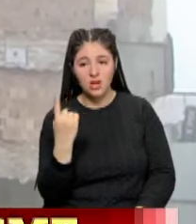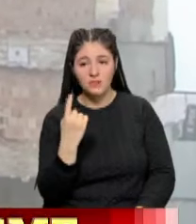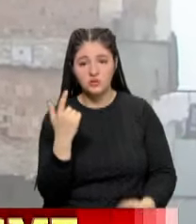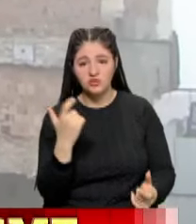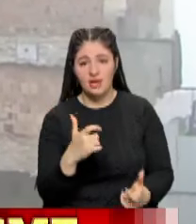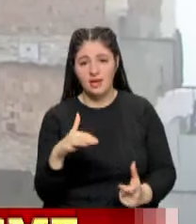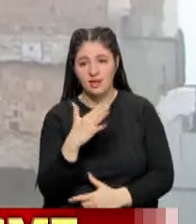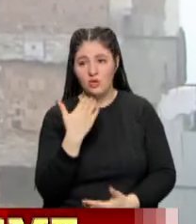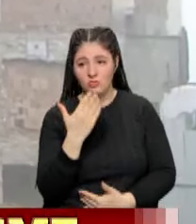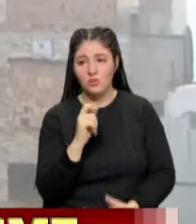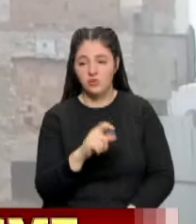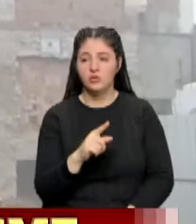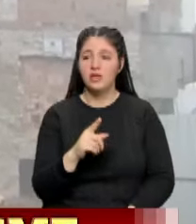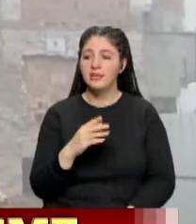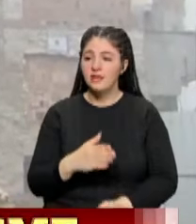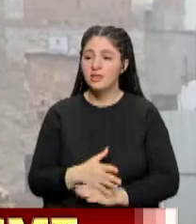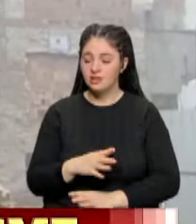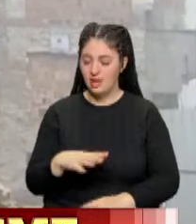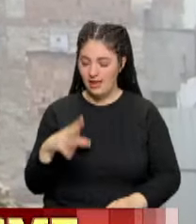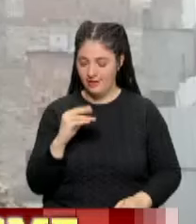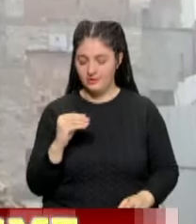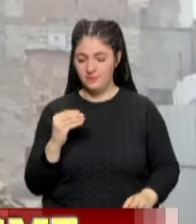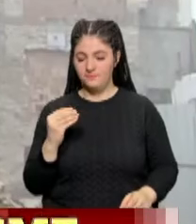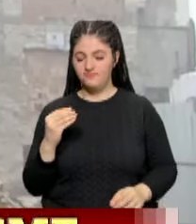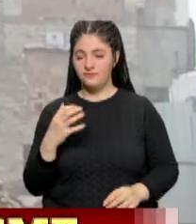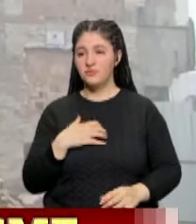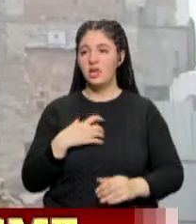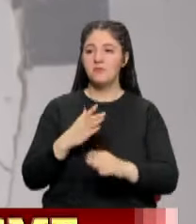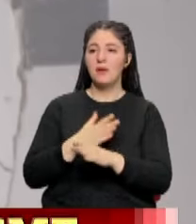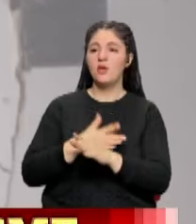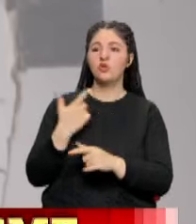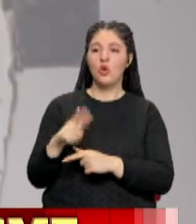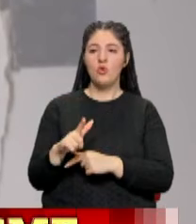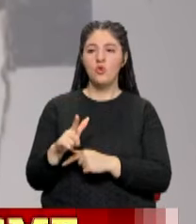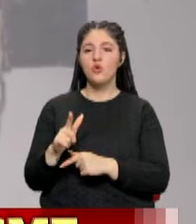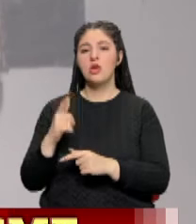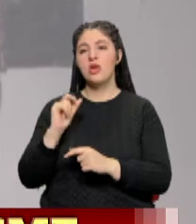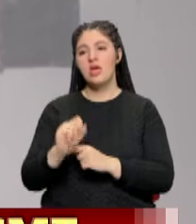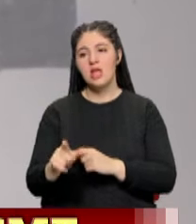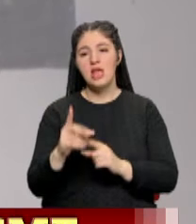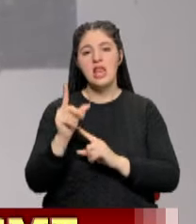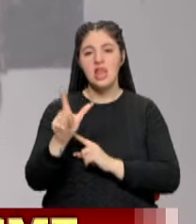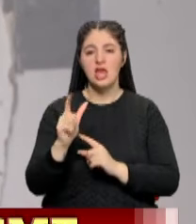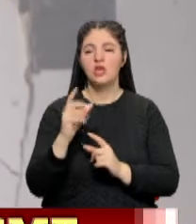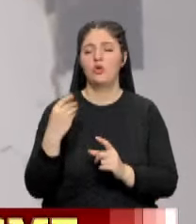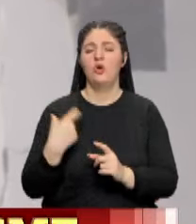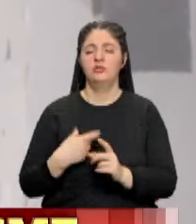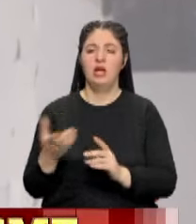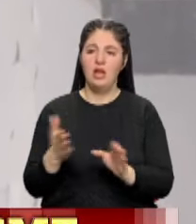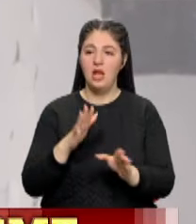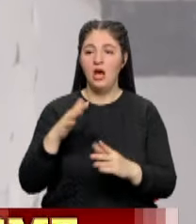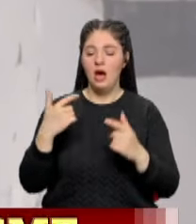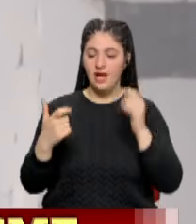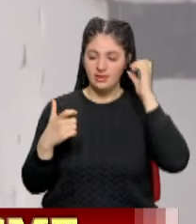şehirlerden söz ediyoruz. Ya gerçekten hani herkese kendi memleketi, köyü, ili, ilçesi çok özeldir. Yani